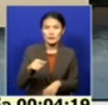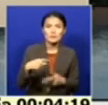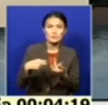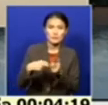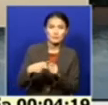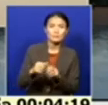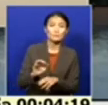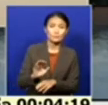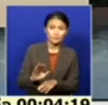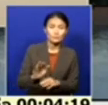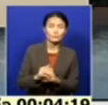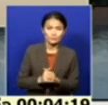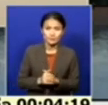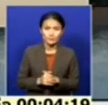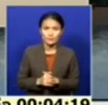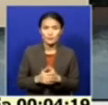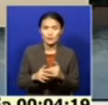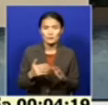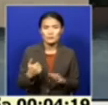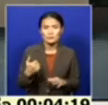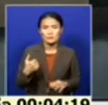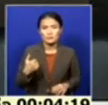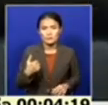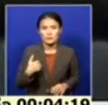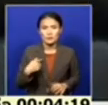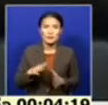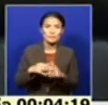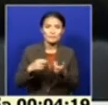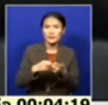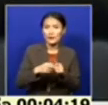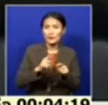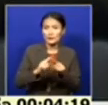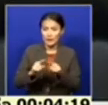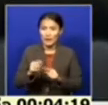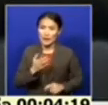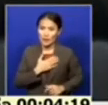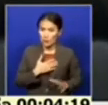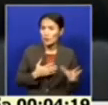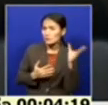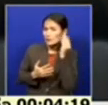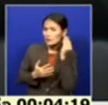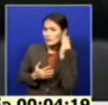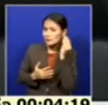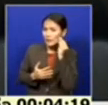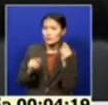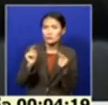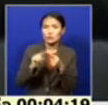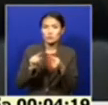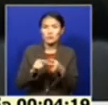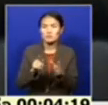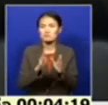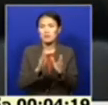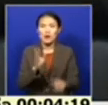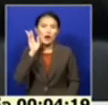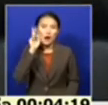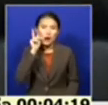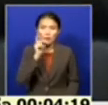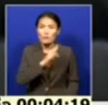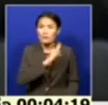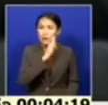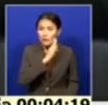นที่ท่านได้เอ่ยชื่อมาอย่างเป็นต้นว่าแอนดรูว์แมคเกรเกอร์สหรือใครก็แล้วแต่ที่พูดชื่อมา